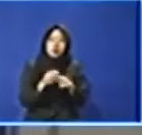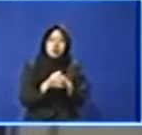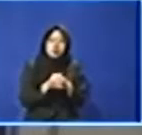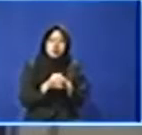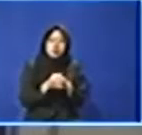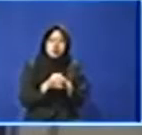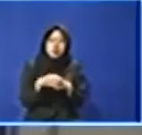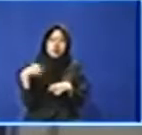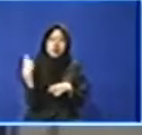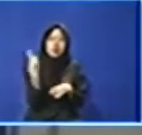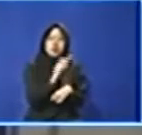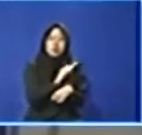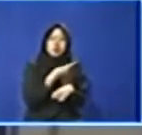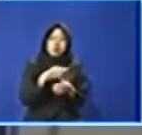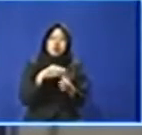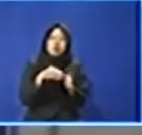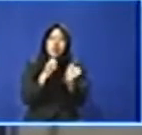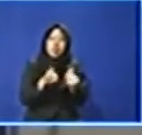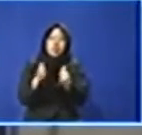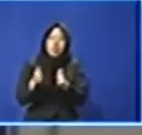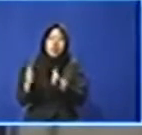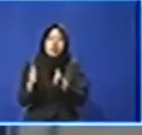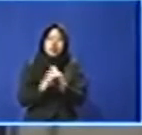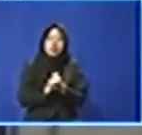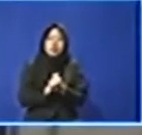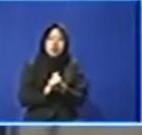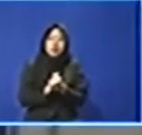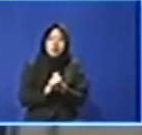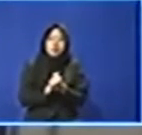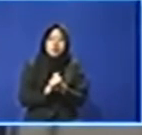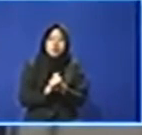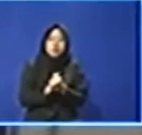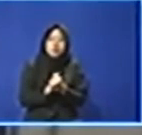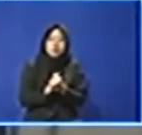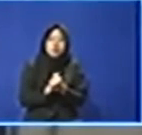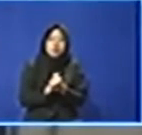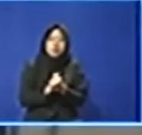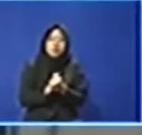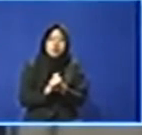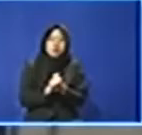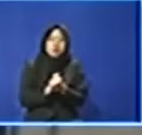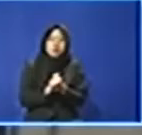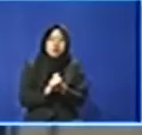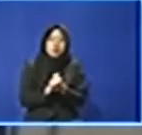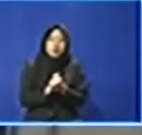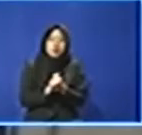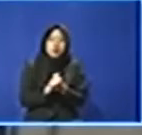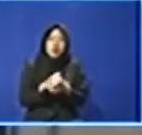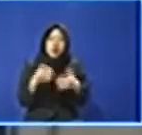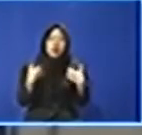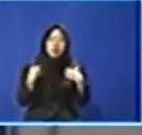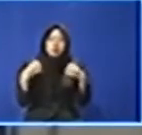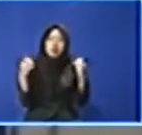akan kami Tata akan kami daftar paling tidak itu yang berpraktek